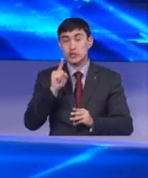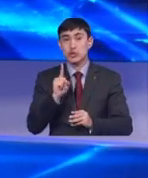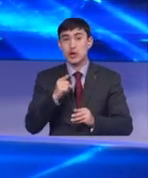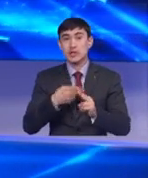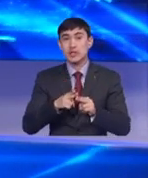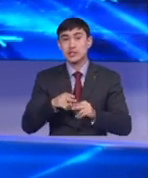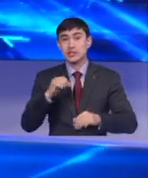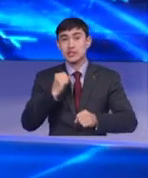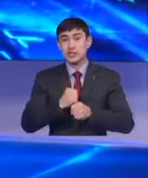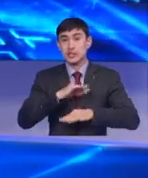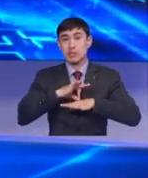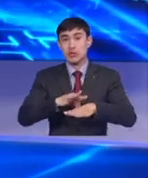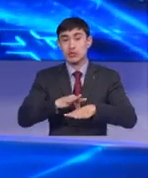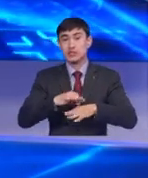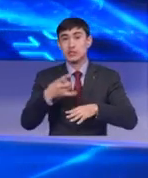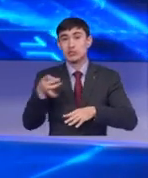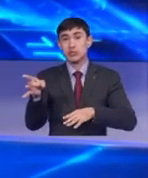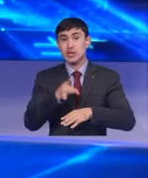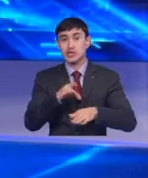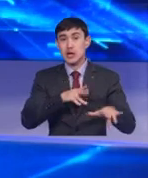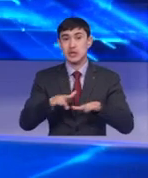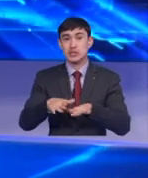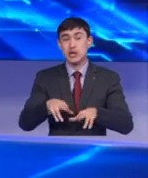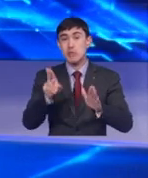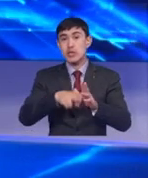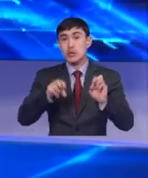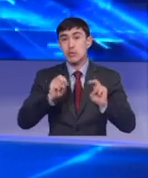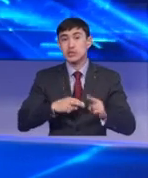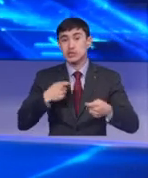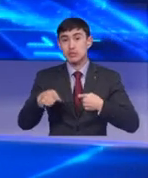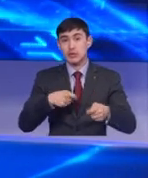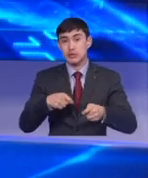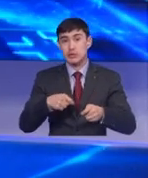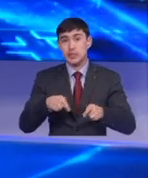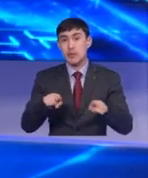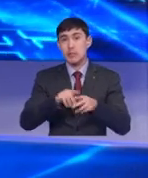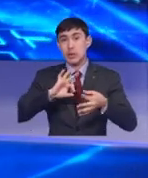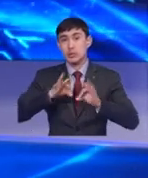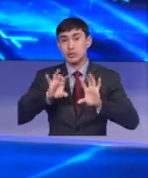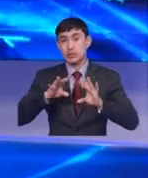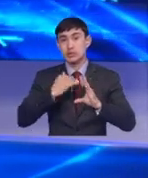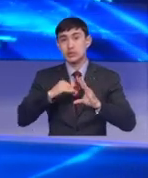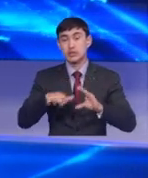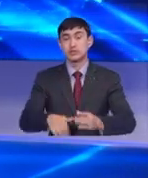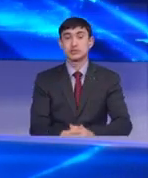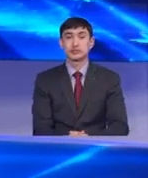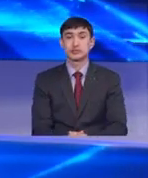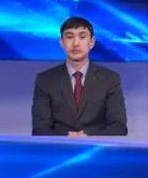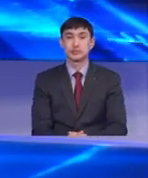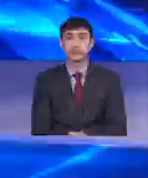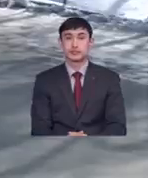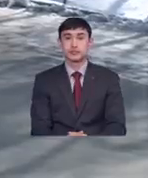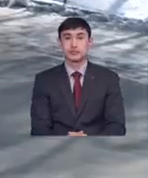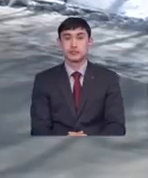что данные занятия проводятся в рамках республиканской акции «Каупсес Сауда». Подробности смотрите в следующем сюжете.